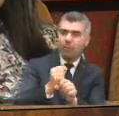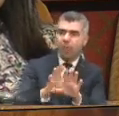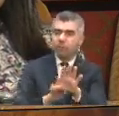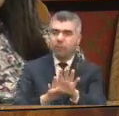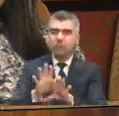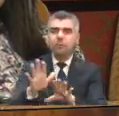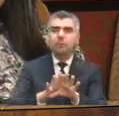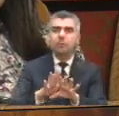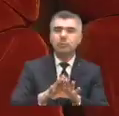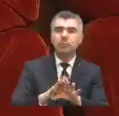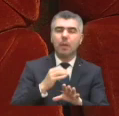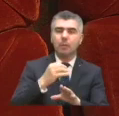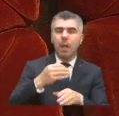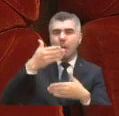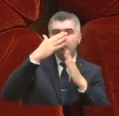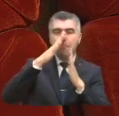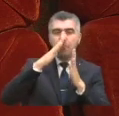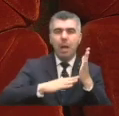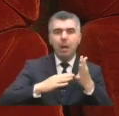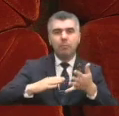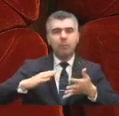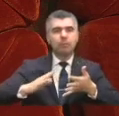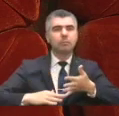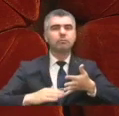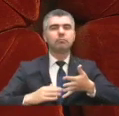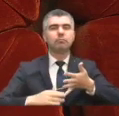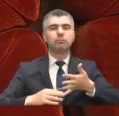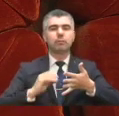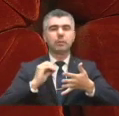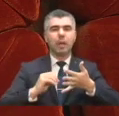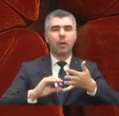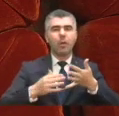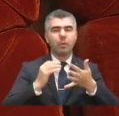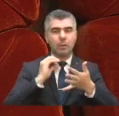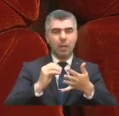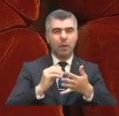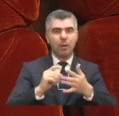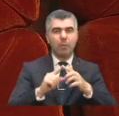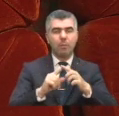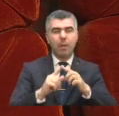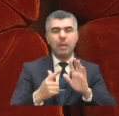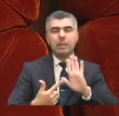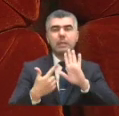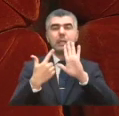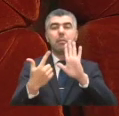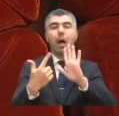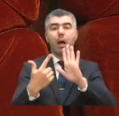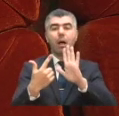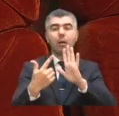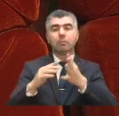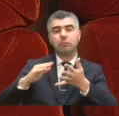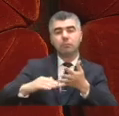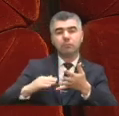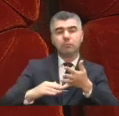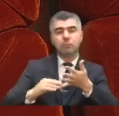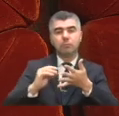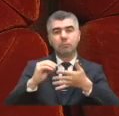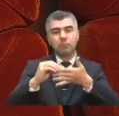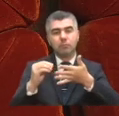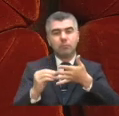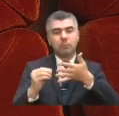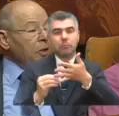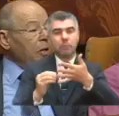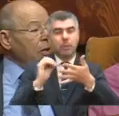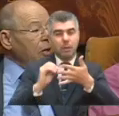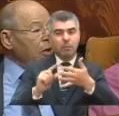بلدنا سجل تراجعا في مؤشر إدراك الفساد بسبع درجات حسب التقرير السنوي لمدركات الفساد